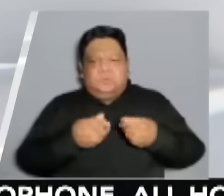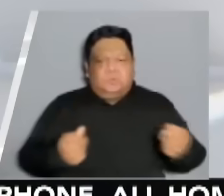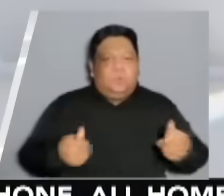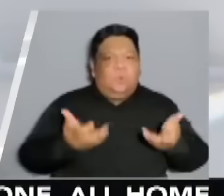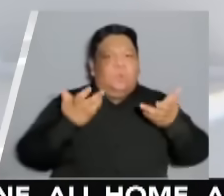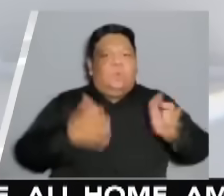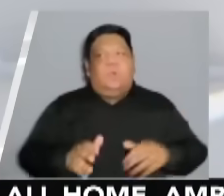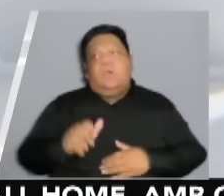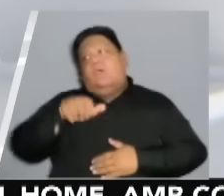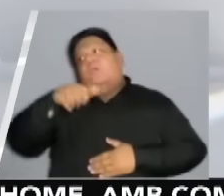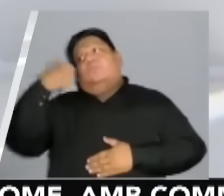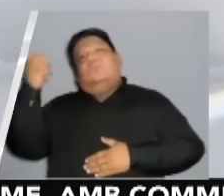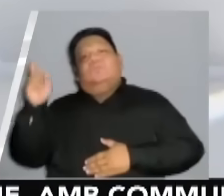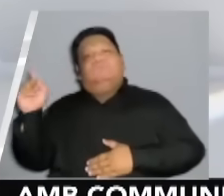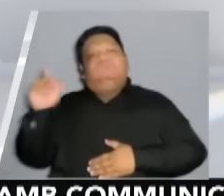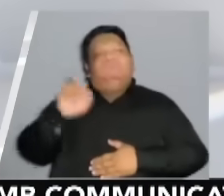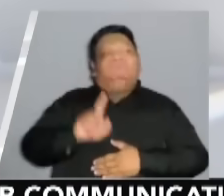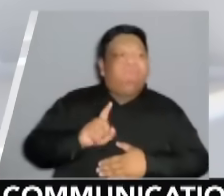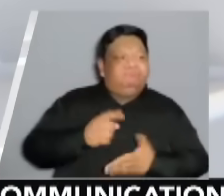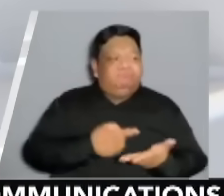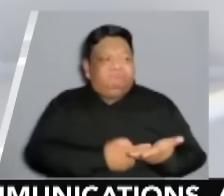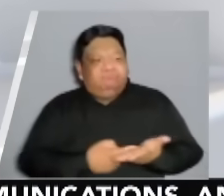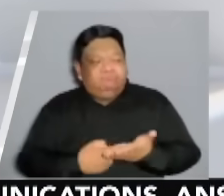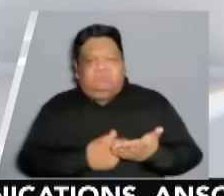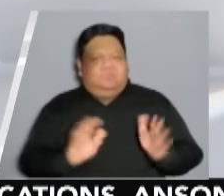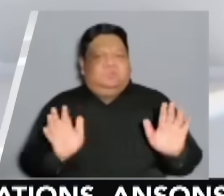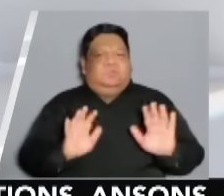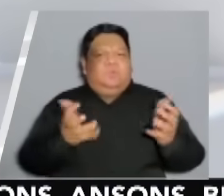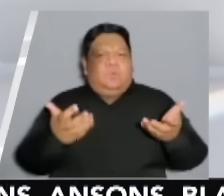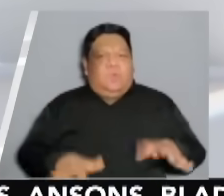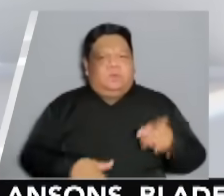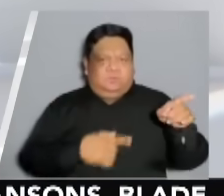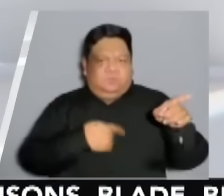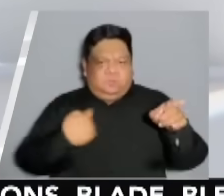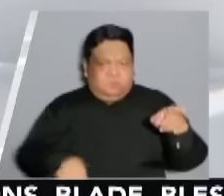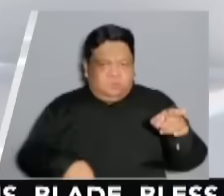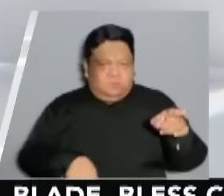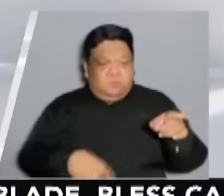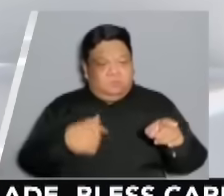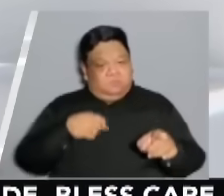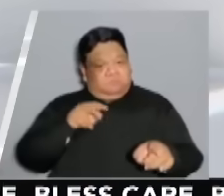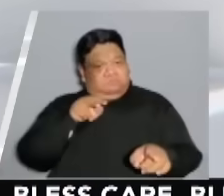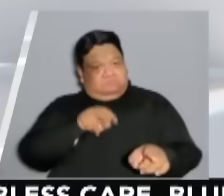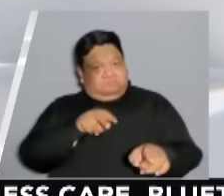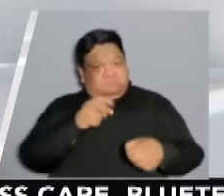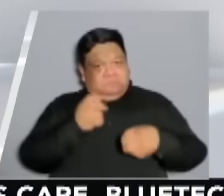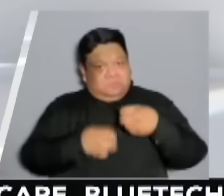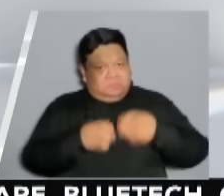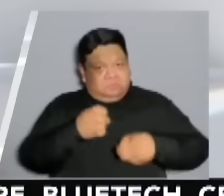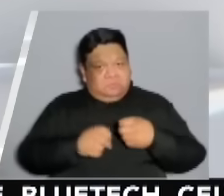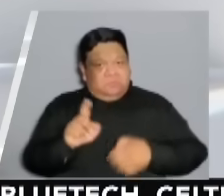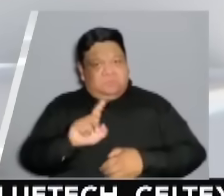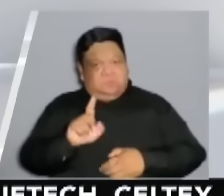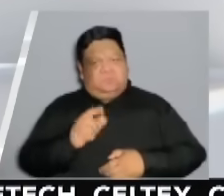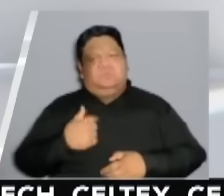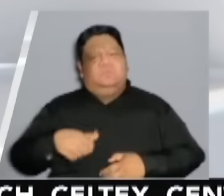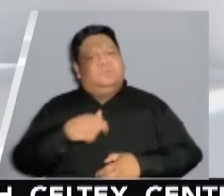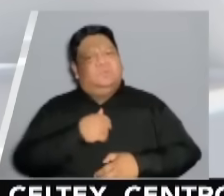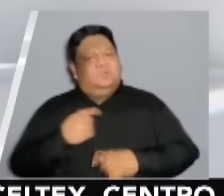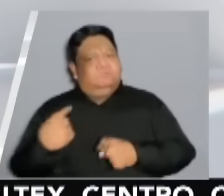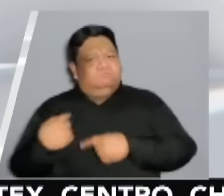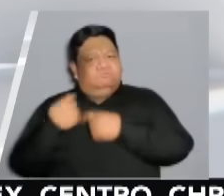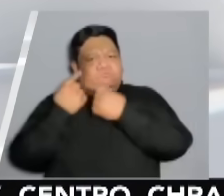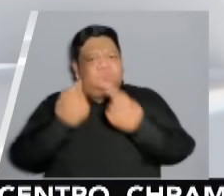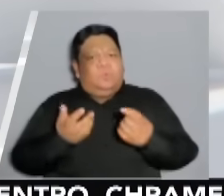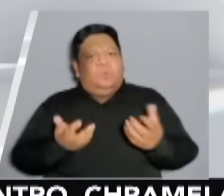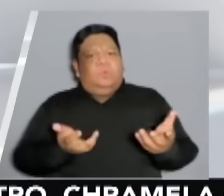party. And the only problem I see with that is that we have been attempting to do things basically